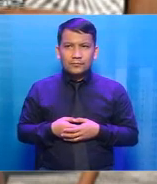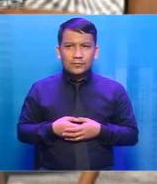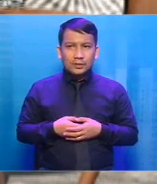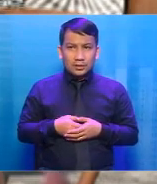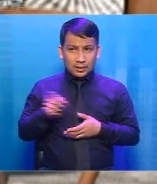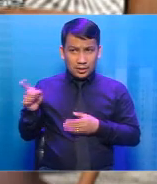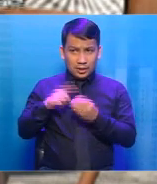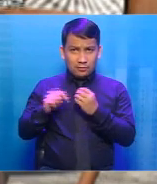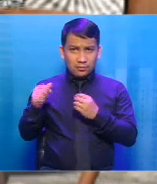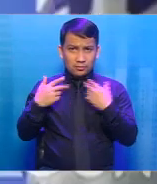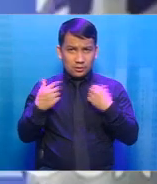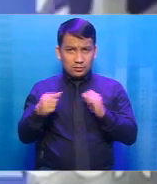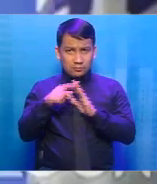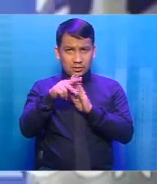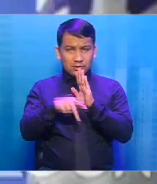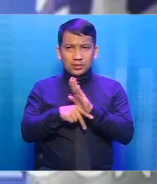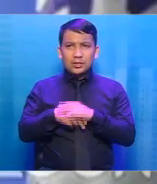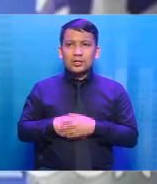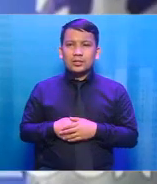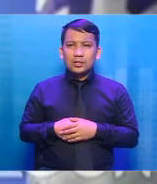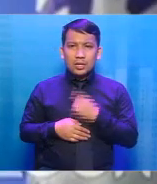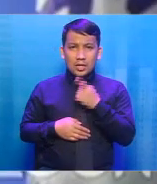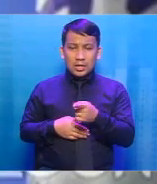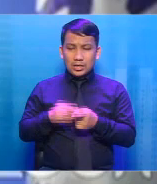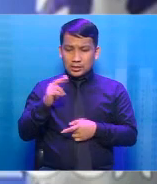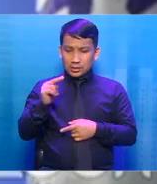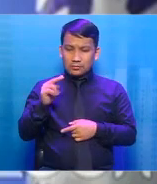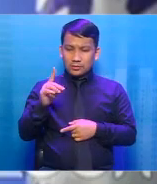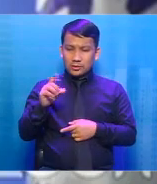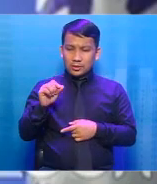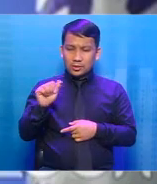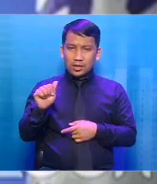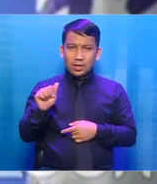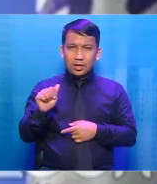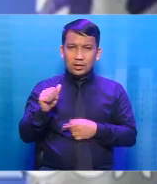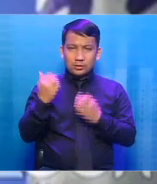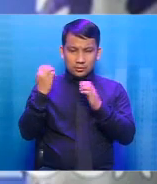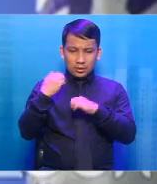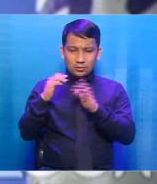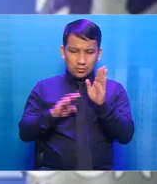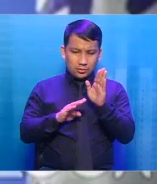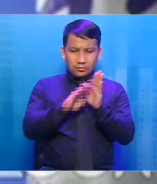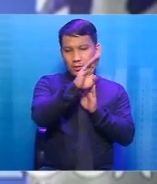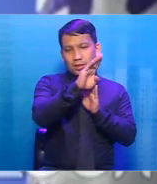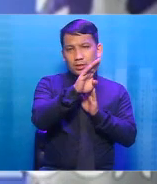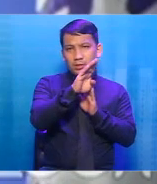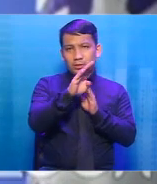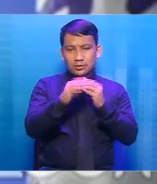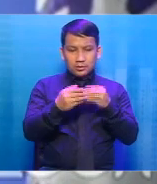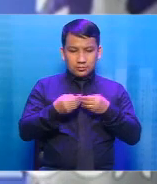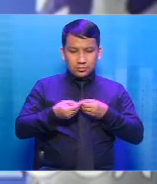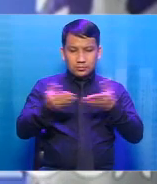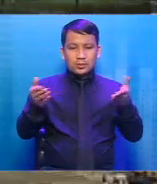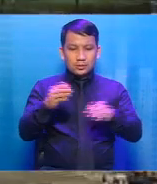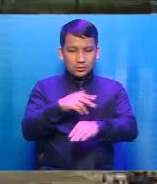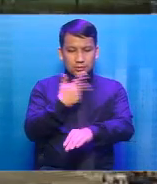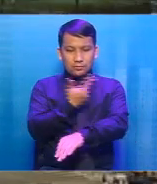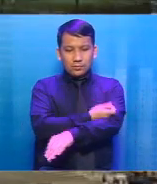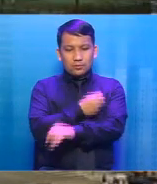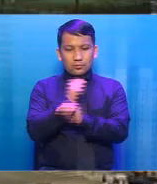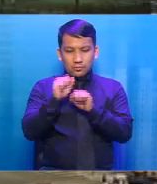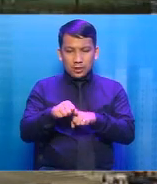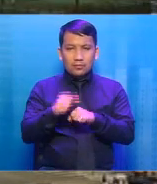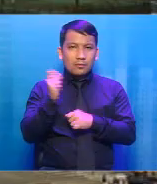versus doon sa health protocols. Ayon sa NEDA, umaasa ang gobyerno sa agad na pag-rollout ng bakuna kontra COVID-19